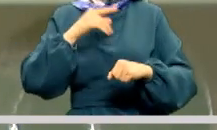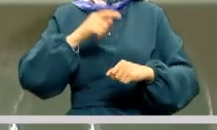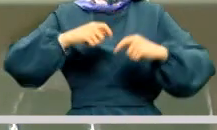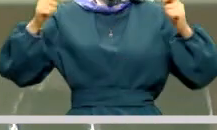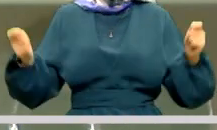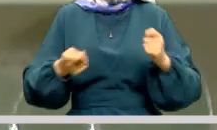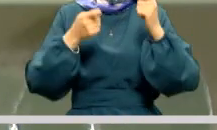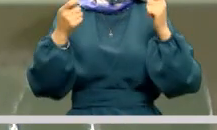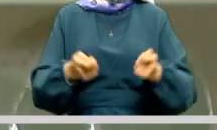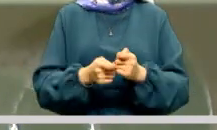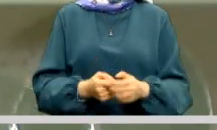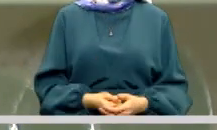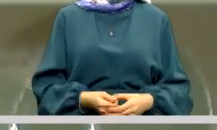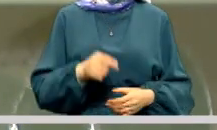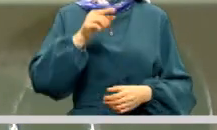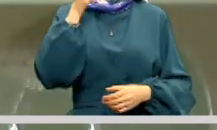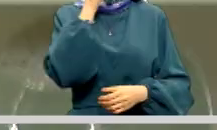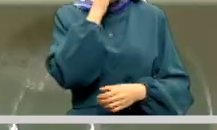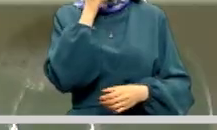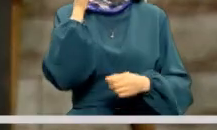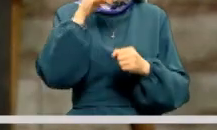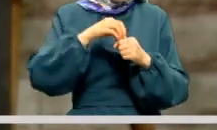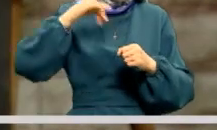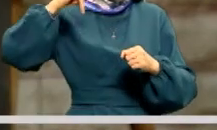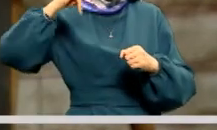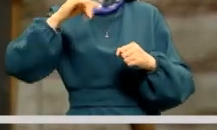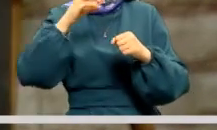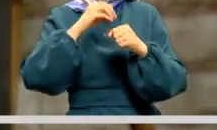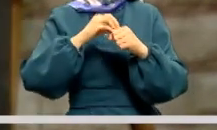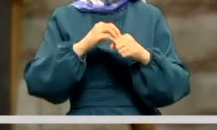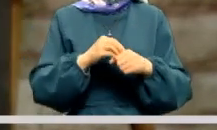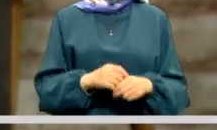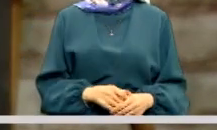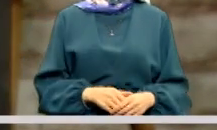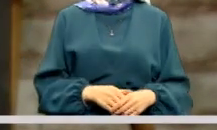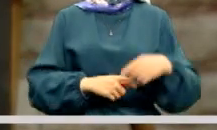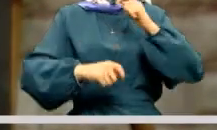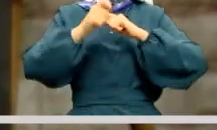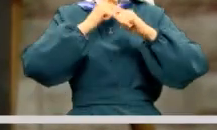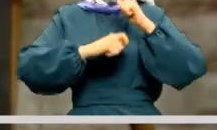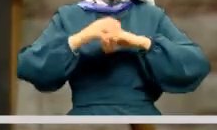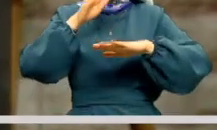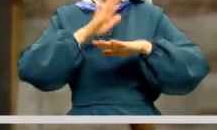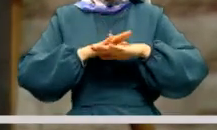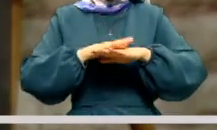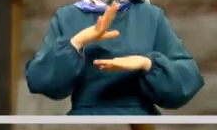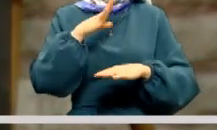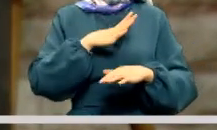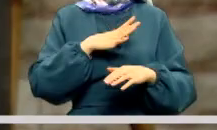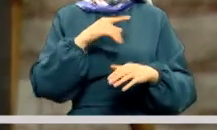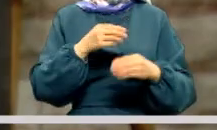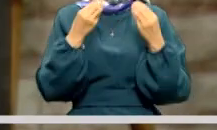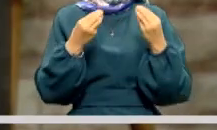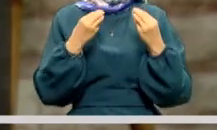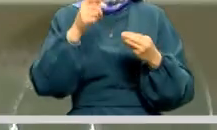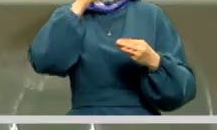bir manada tüm adımlarımız da ona benzemek için ona yaklaşmak için sanıyorum Çünkü ona ne kadar benzersek Aslında o kadar iyi bir Müslüman olduğunuzu